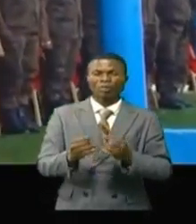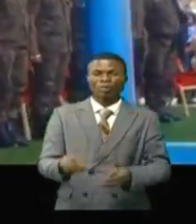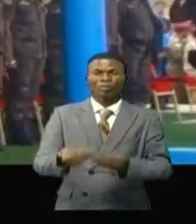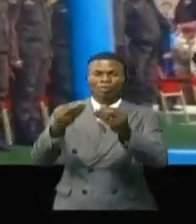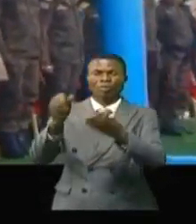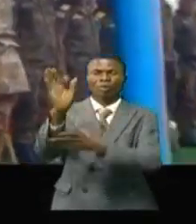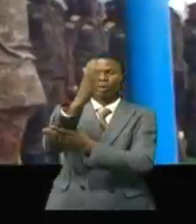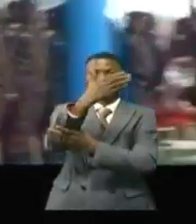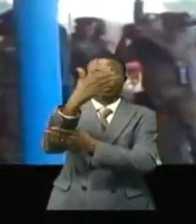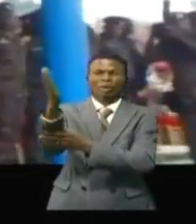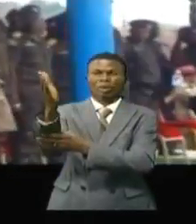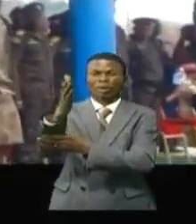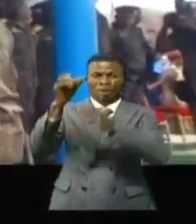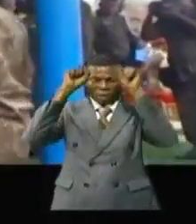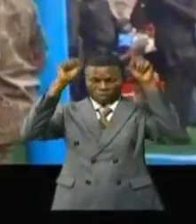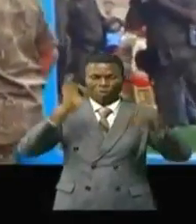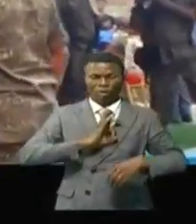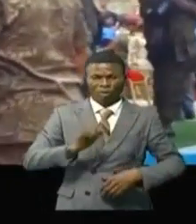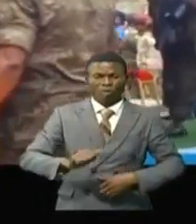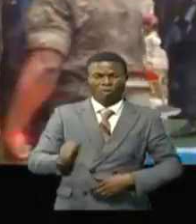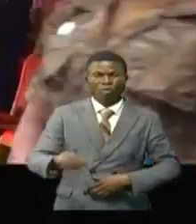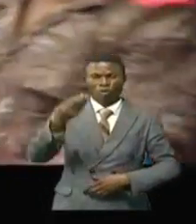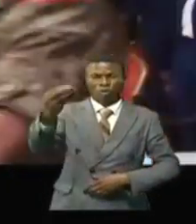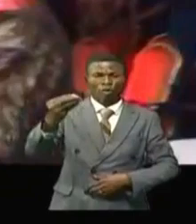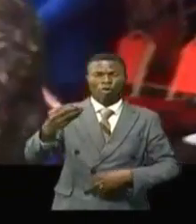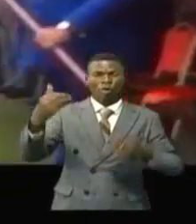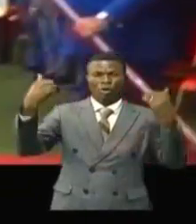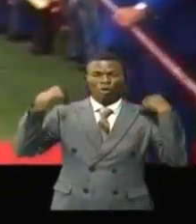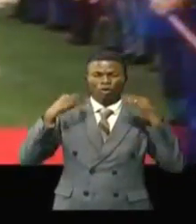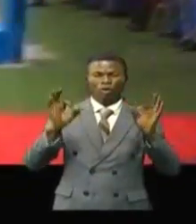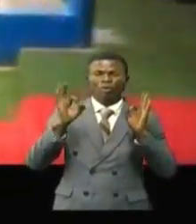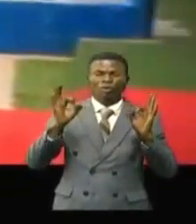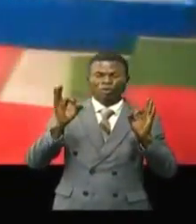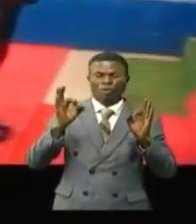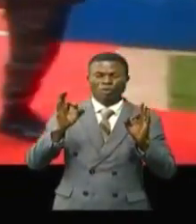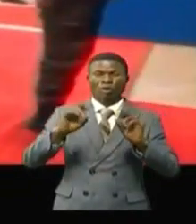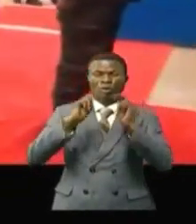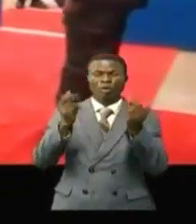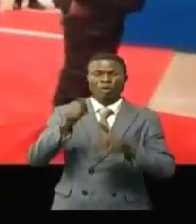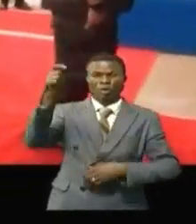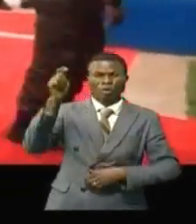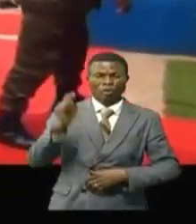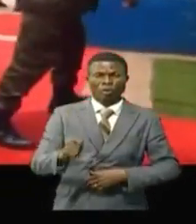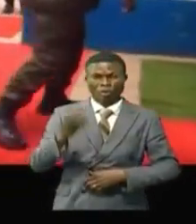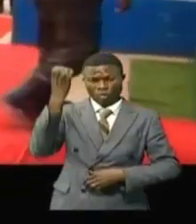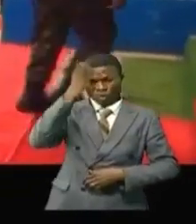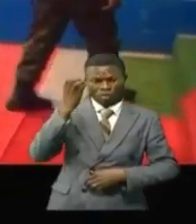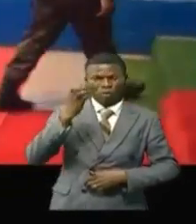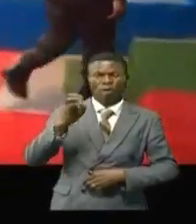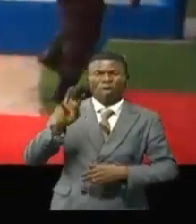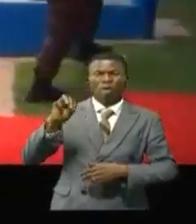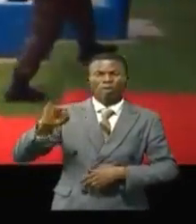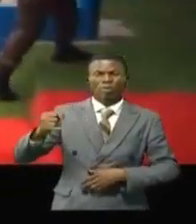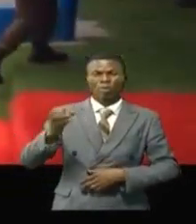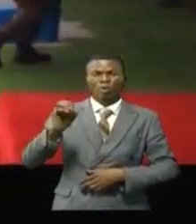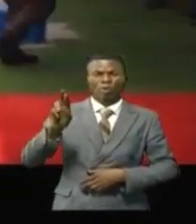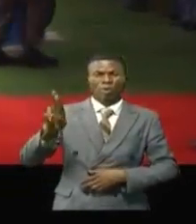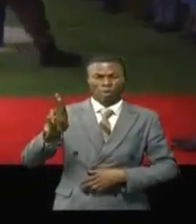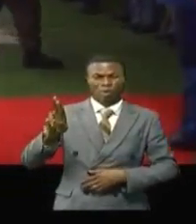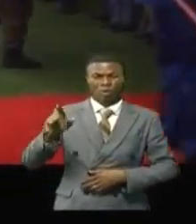de l'étendard par le chef de l'État Félix-Antoine Tshisekedi Tshilombo, commandant suprême des forces armées, au général-major Kaby Kiriza